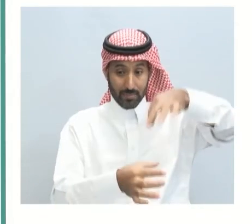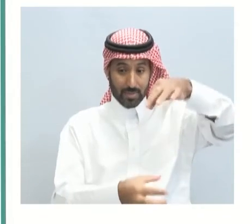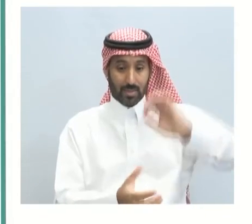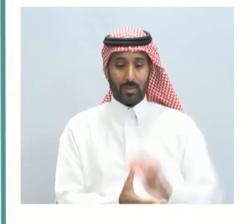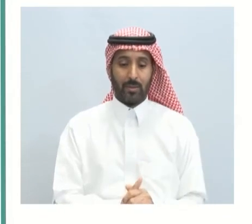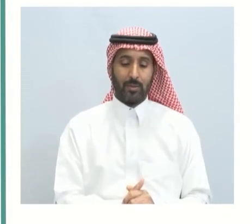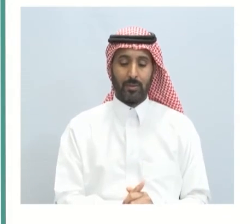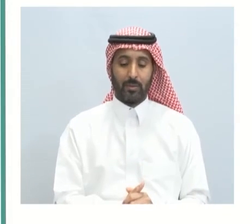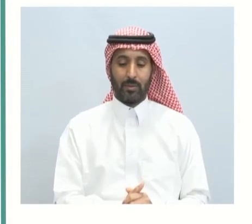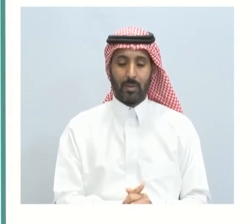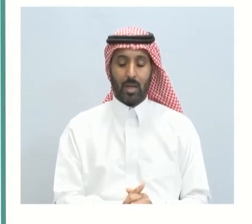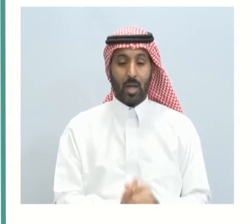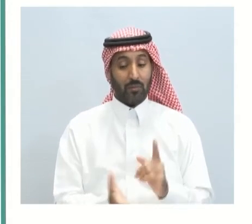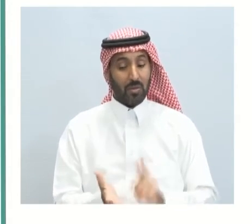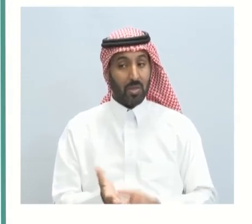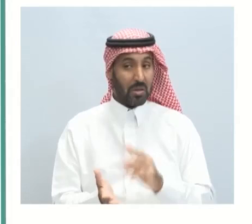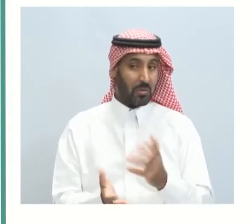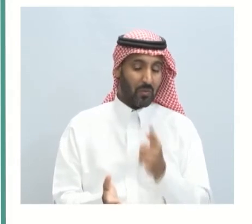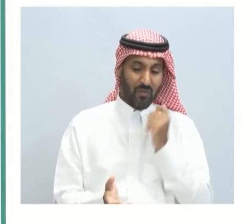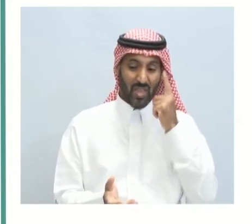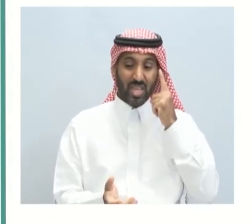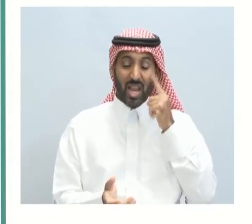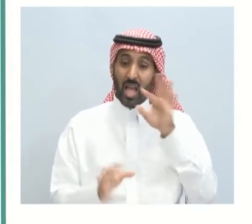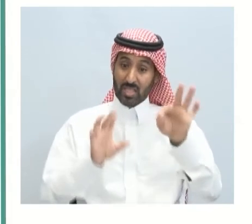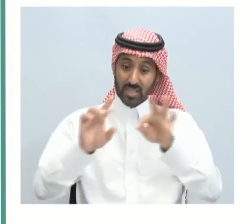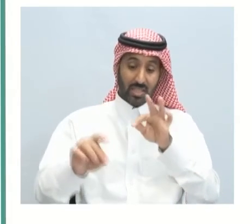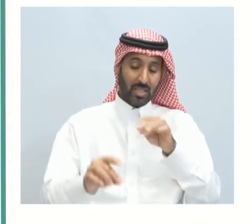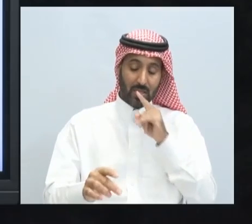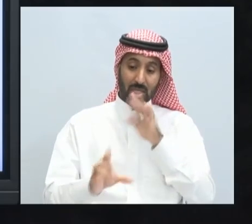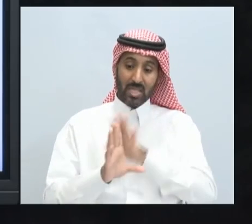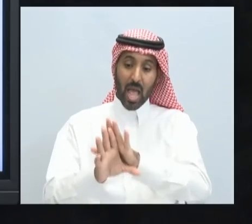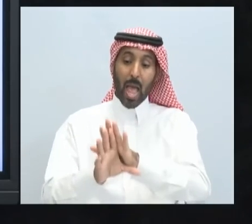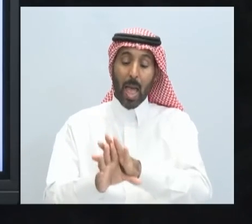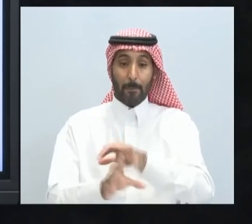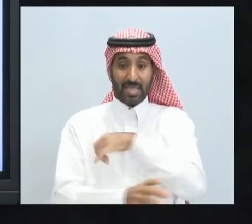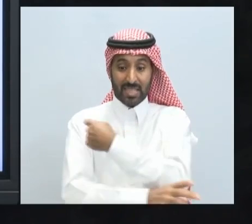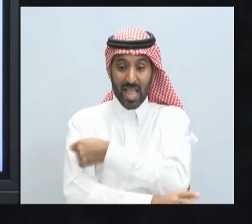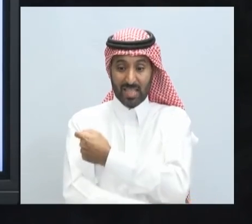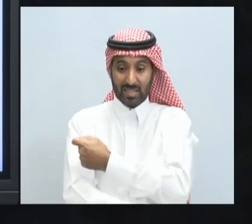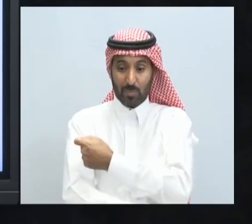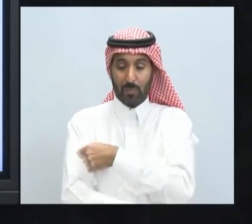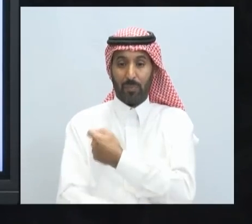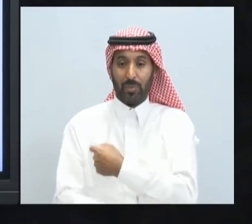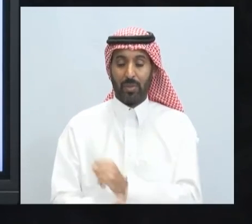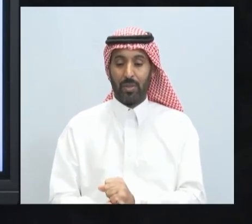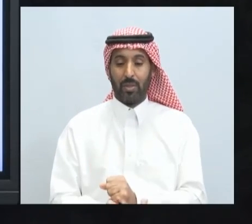وغيرها الفرضيه فكره يتم اختيارها لدعم التجربه